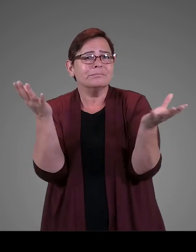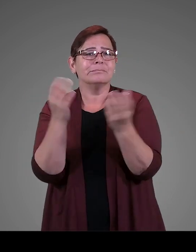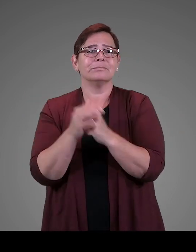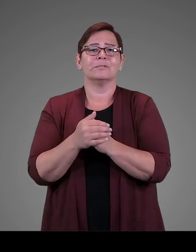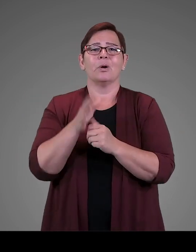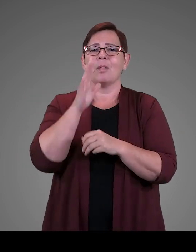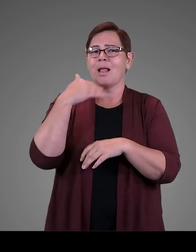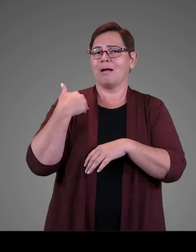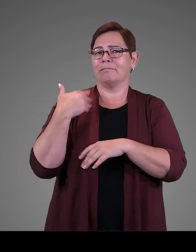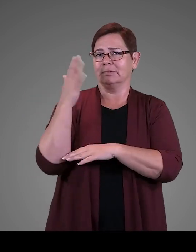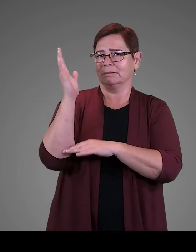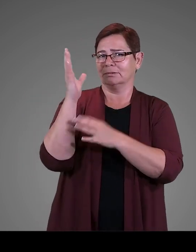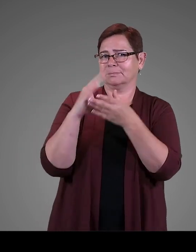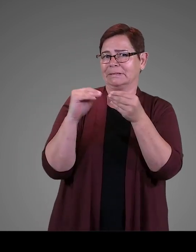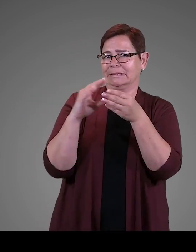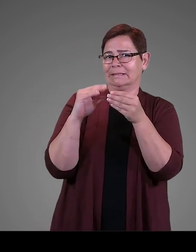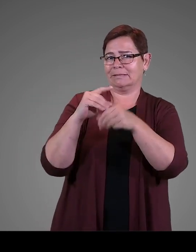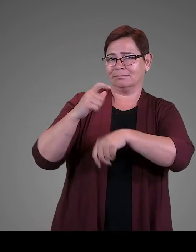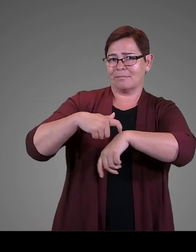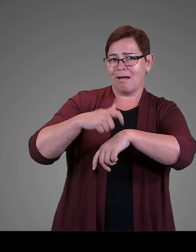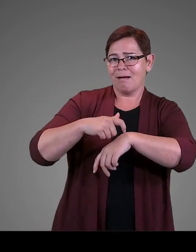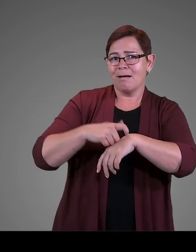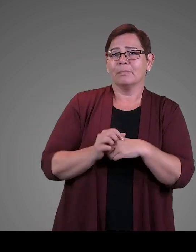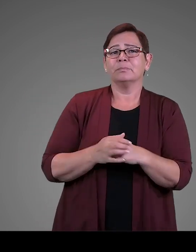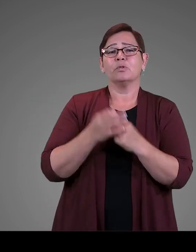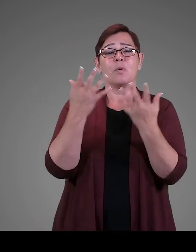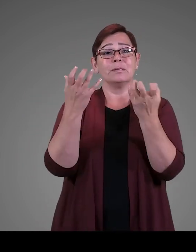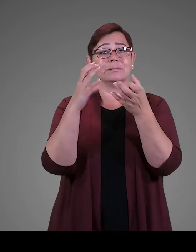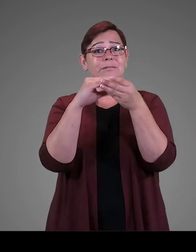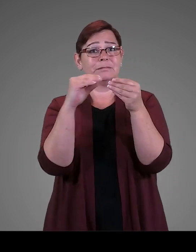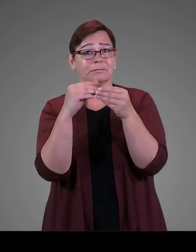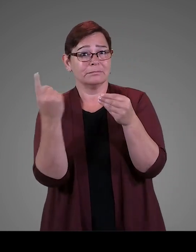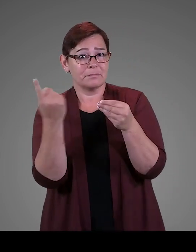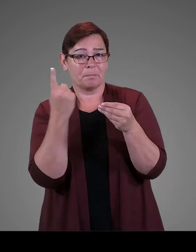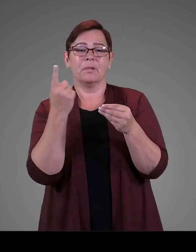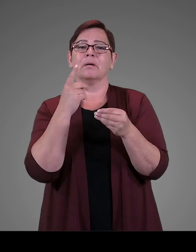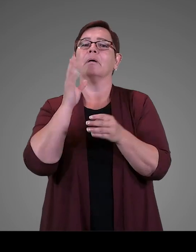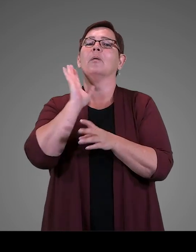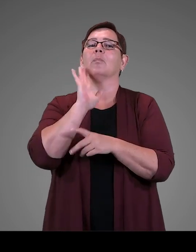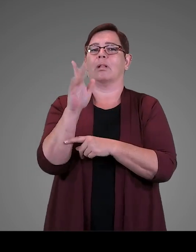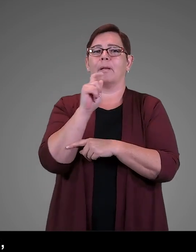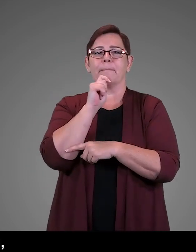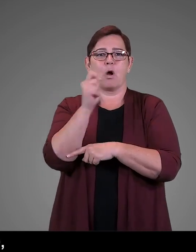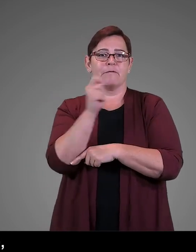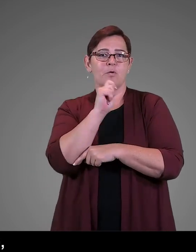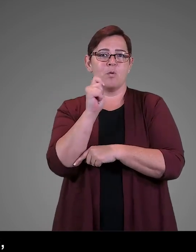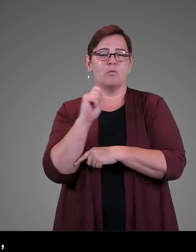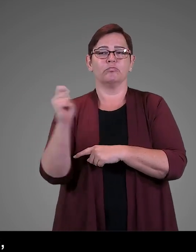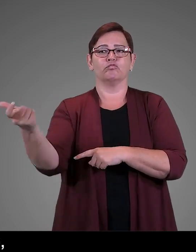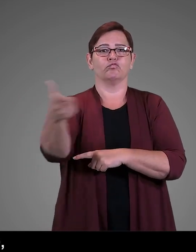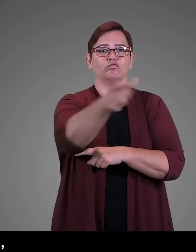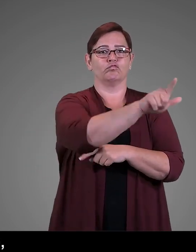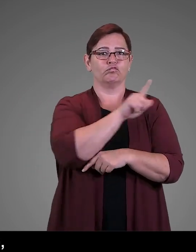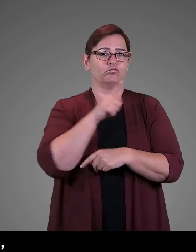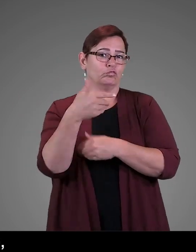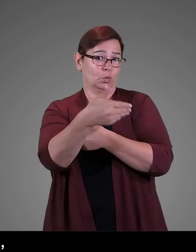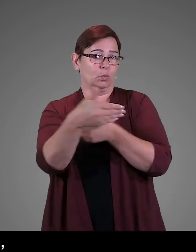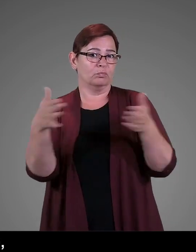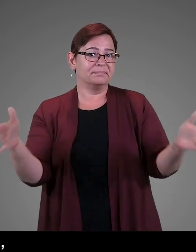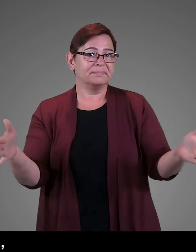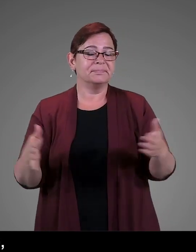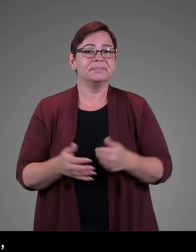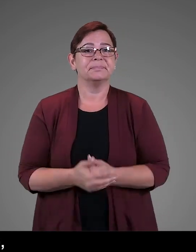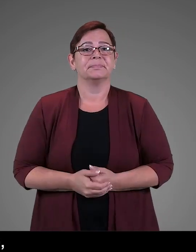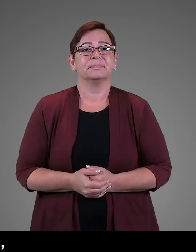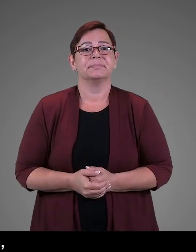Donc, quand, aussi, je veux vous dire, quand il va venir temps de parler, si vous voulez dire quelque chose, on va avoir un micro